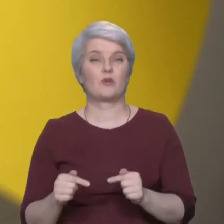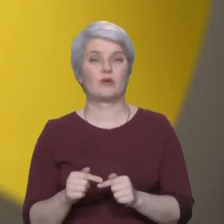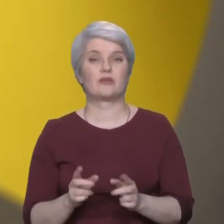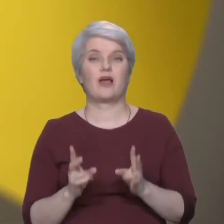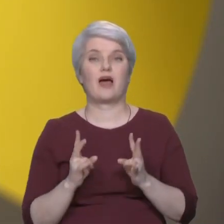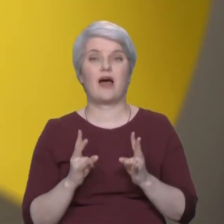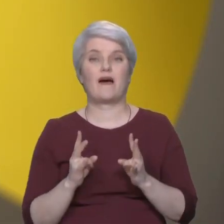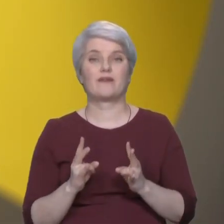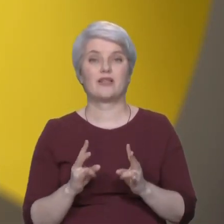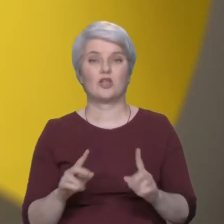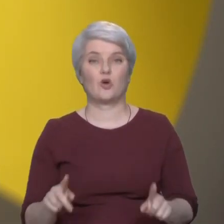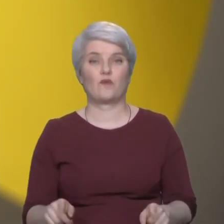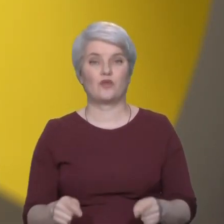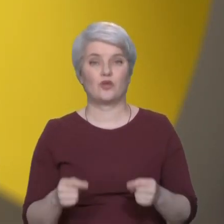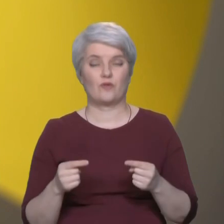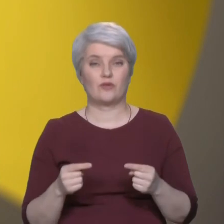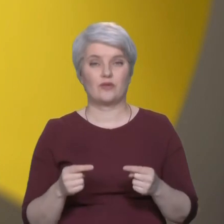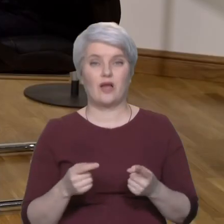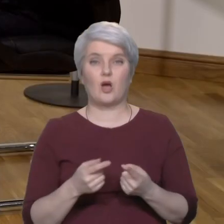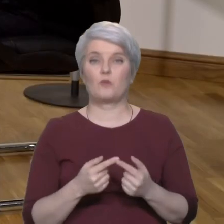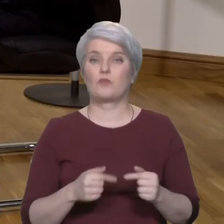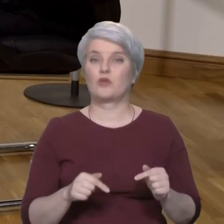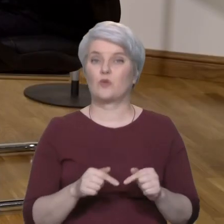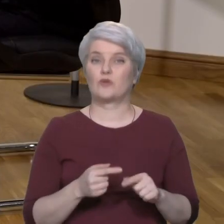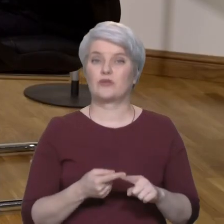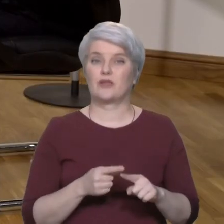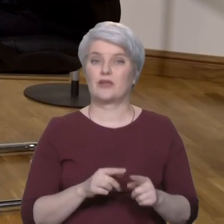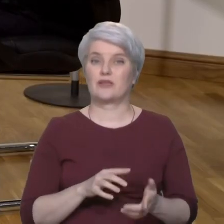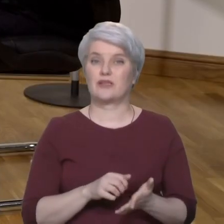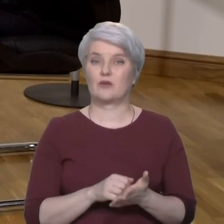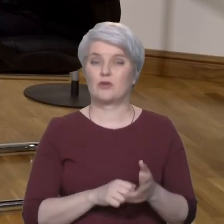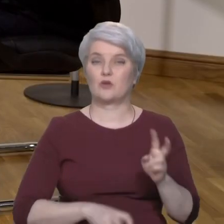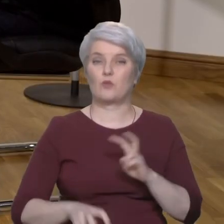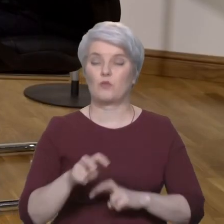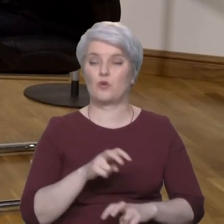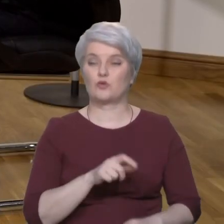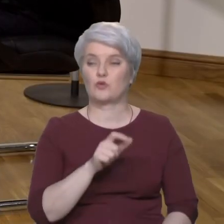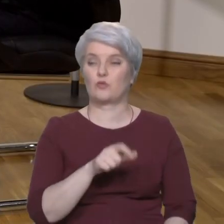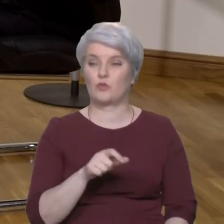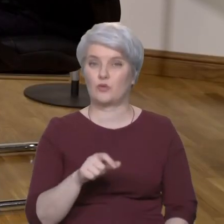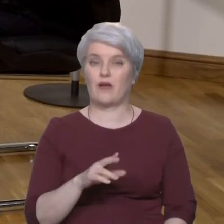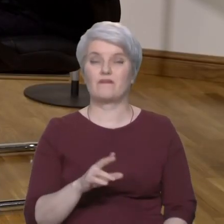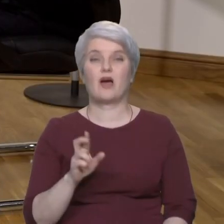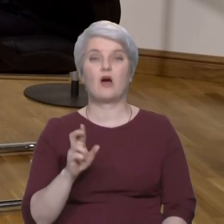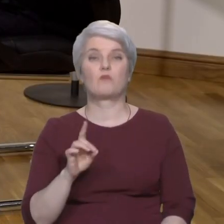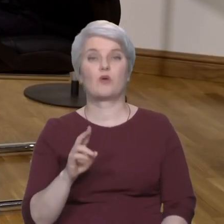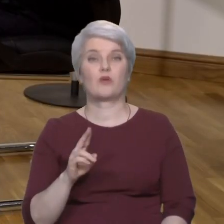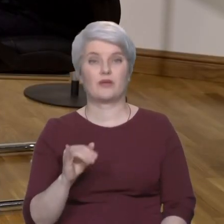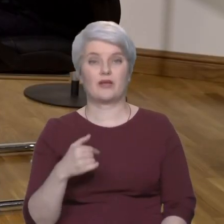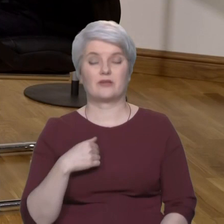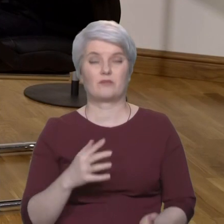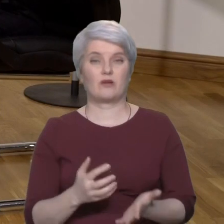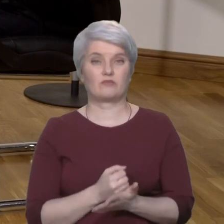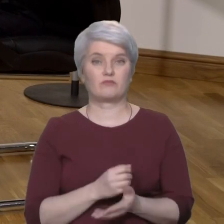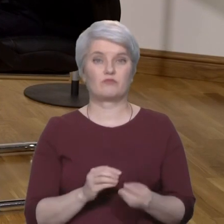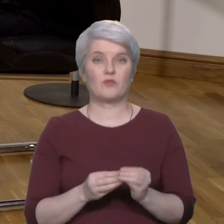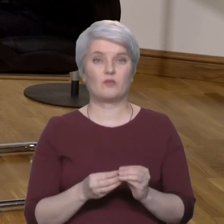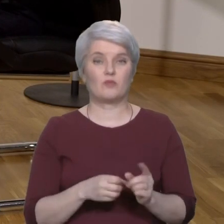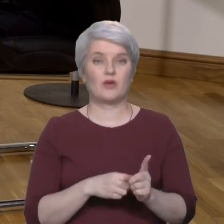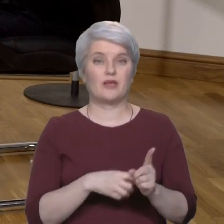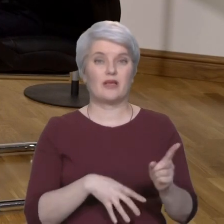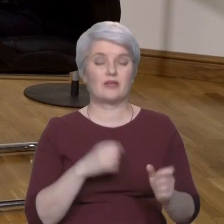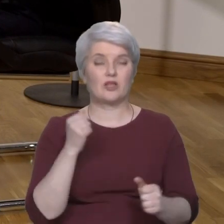відновлення, підрозділи, які займалися пошуком людей. І от якраз в Бородянці ми зіштовхнулися з проблемою ракетних